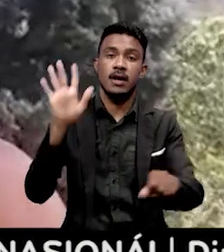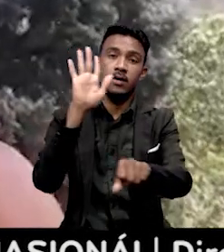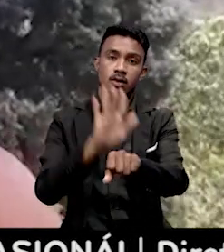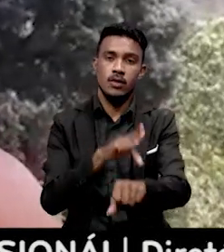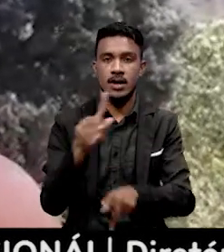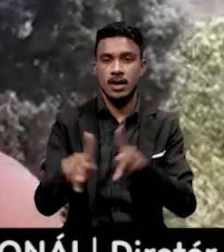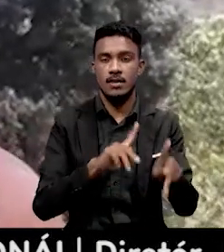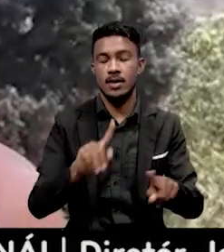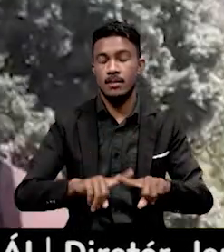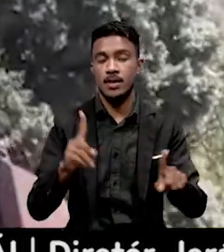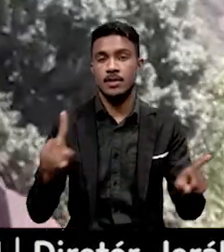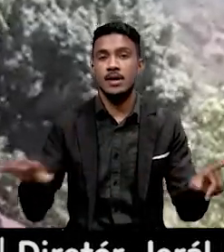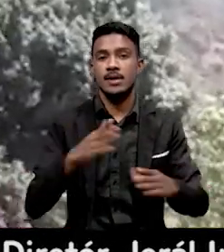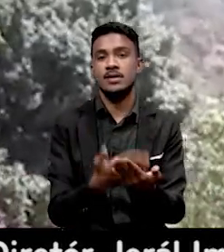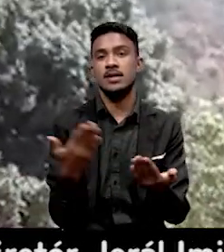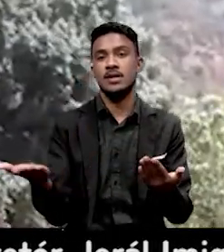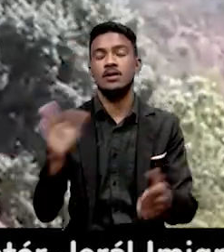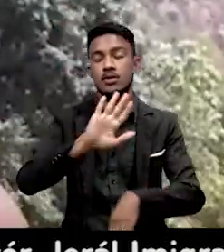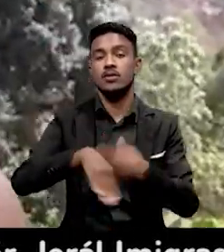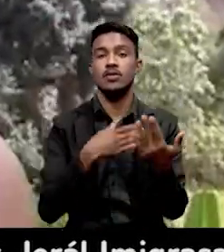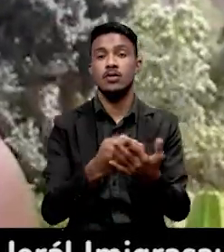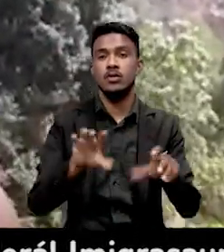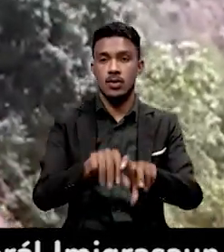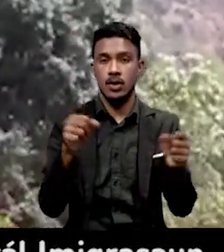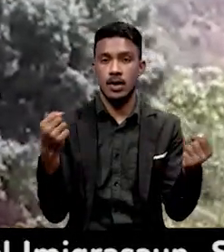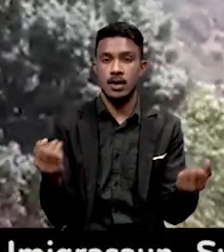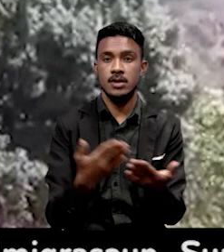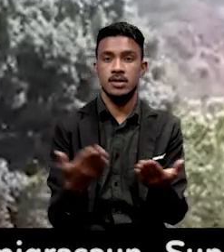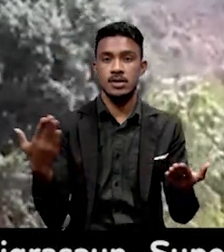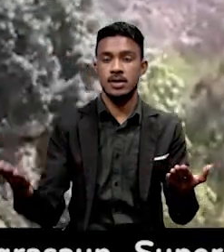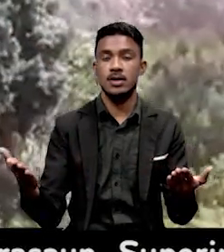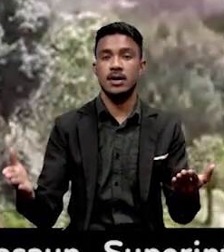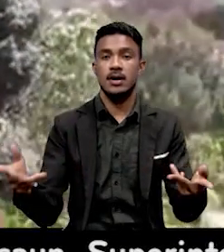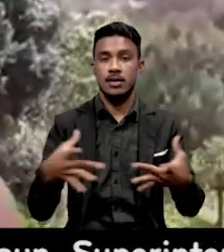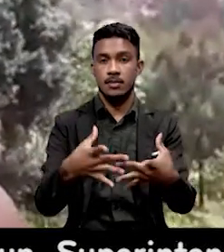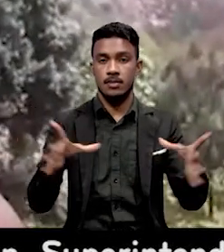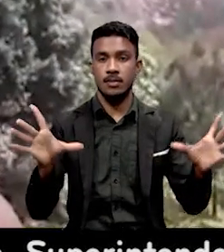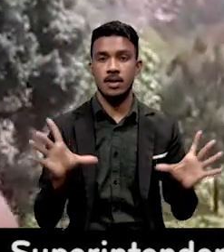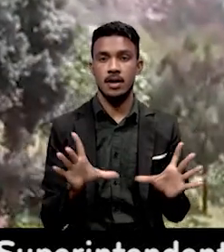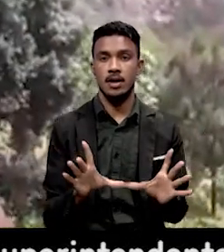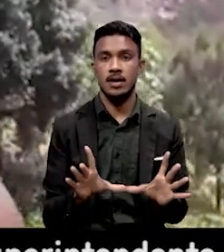umalaran, arata hoko. Mesmo dia sang ia umalaran nene so